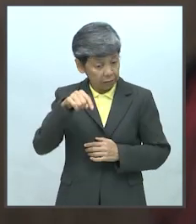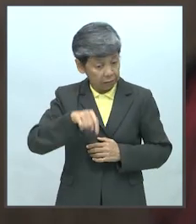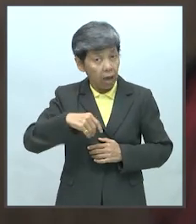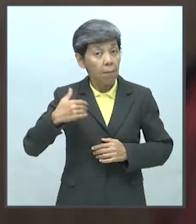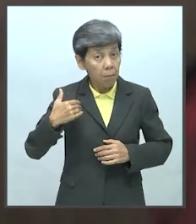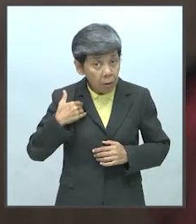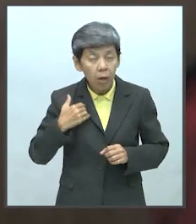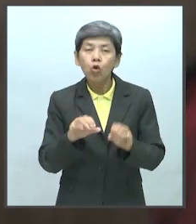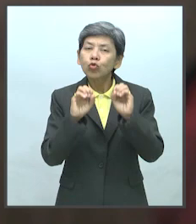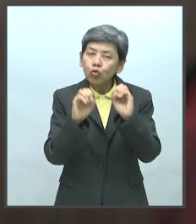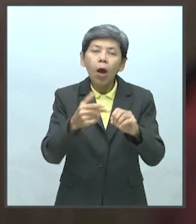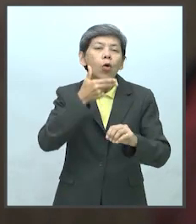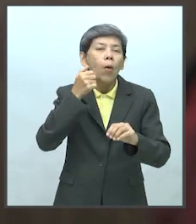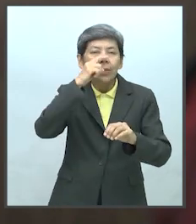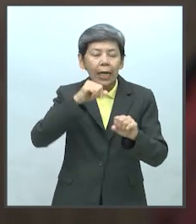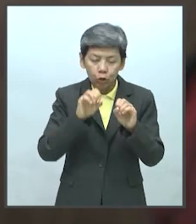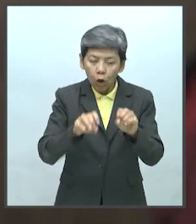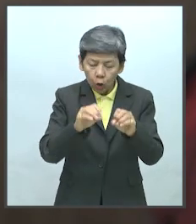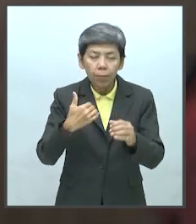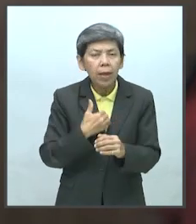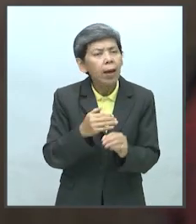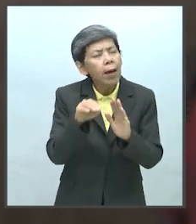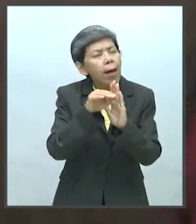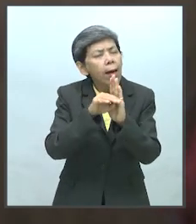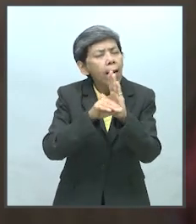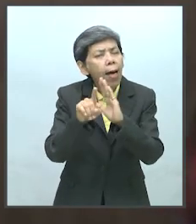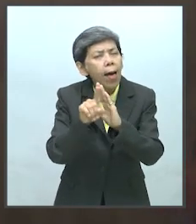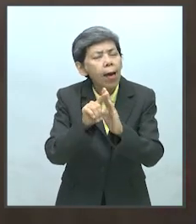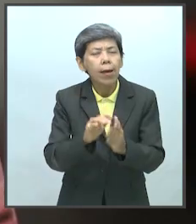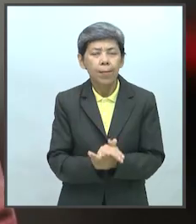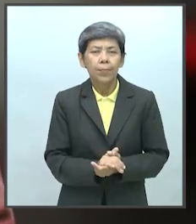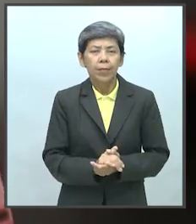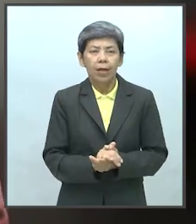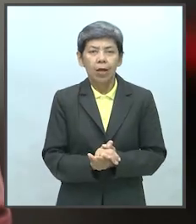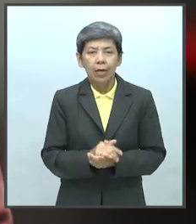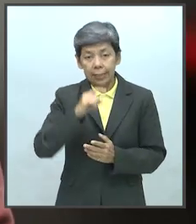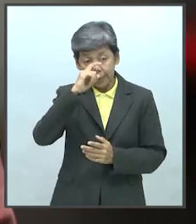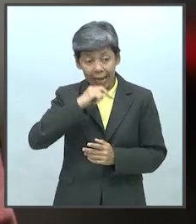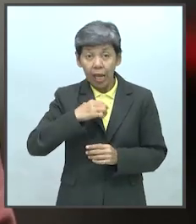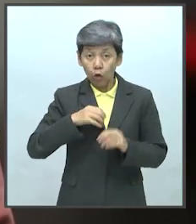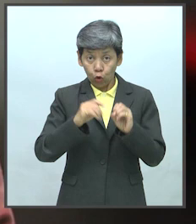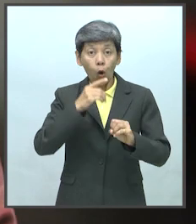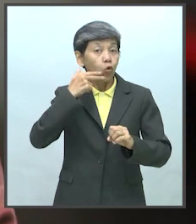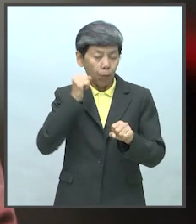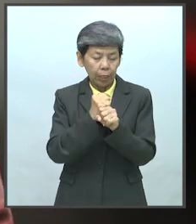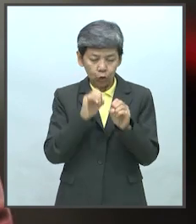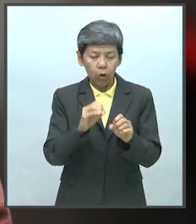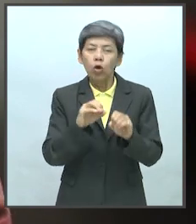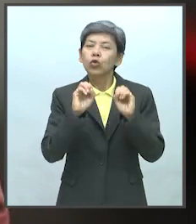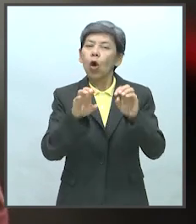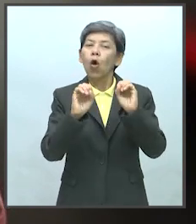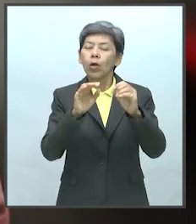ที่นี่มีการสอนทำขนมไทยด้วยมีอะไรบ้างคะ ครับก็การสอนขนมของเรานะครับก็จะส